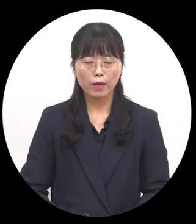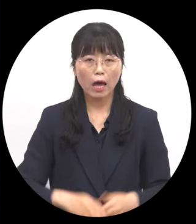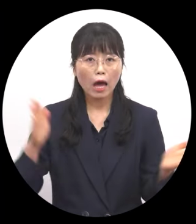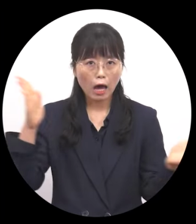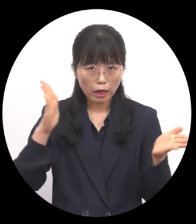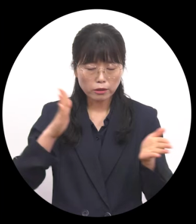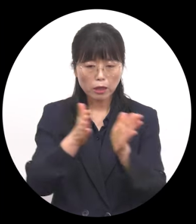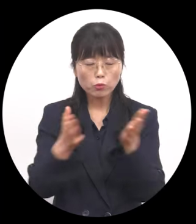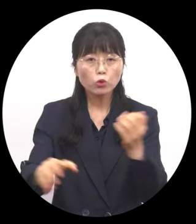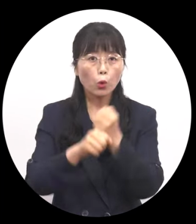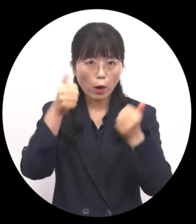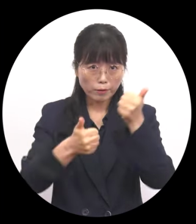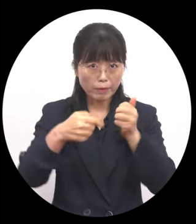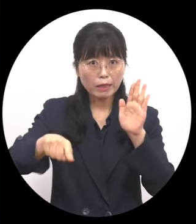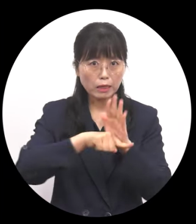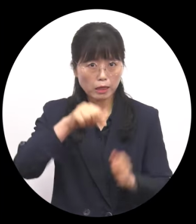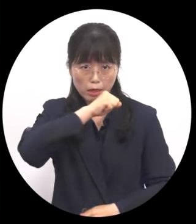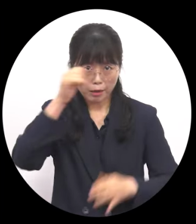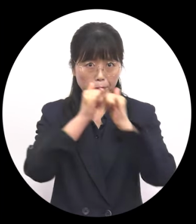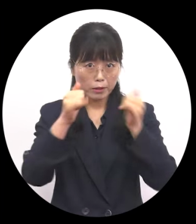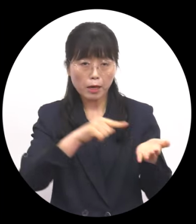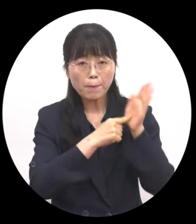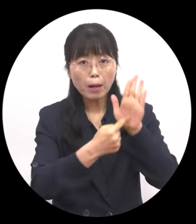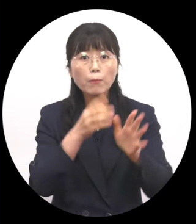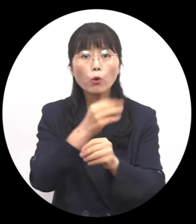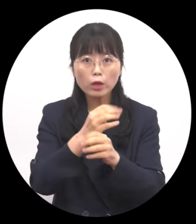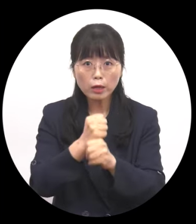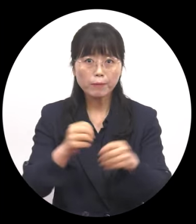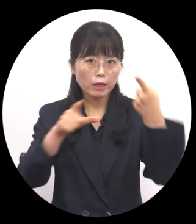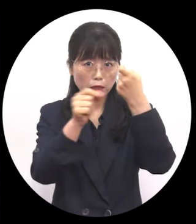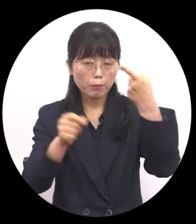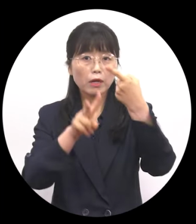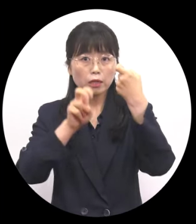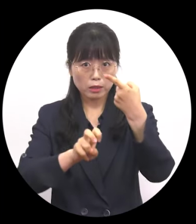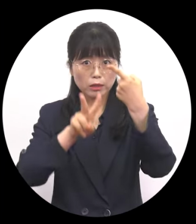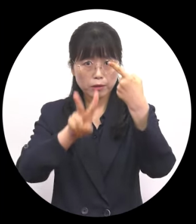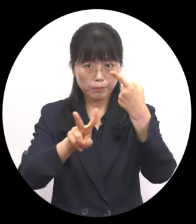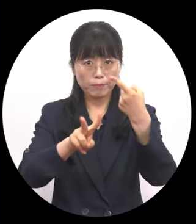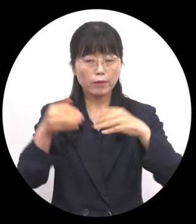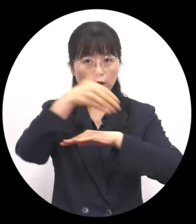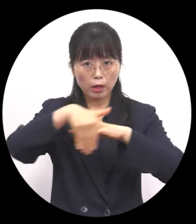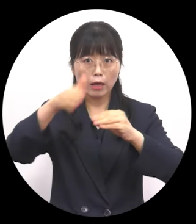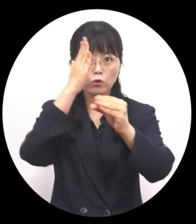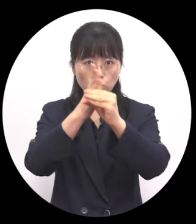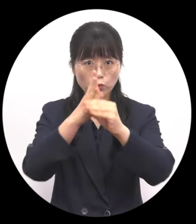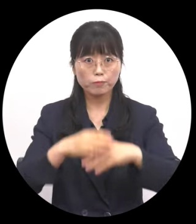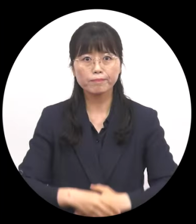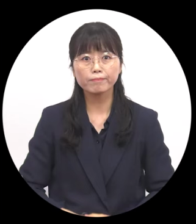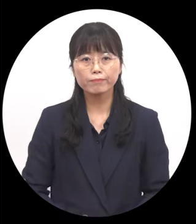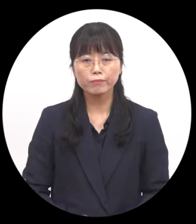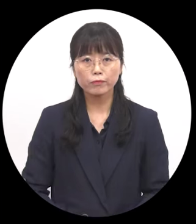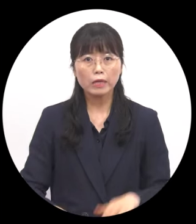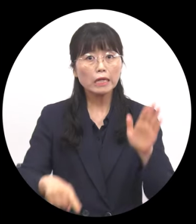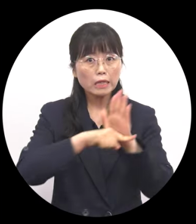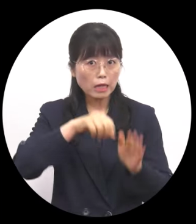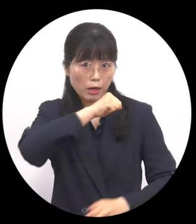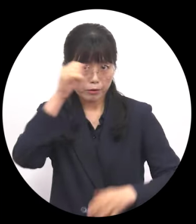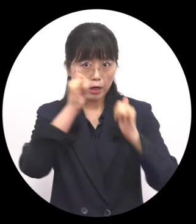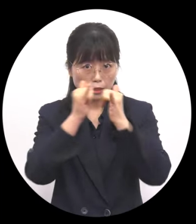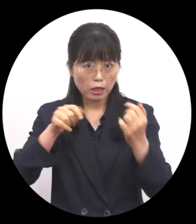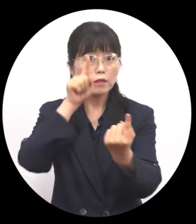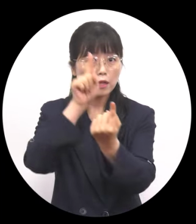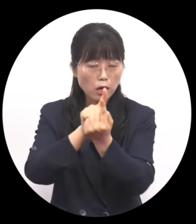학생부 종합전형 1단계 합격자 발표일은 11월 22일로 예정되어 있고요. 1단계